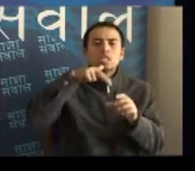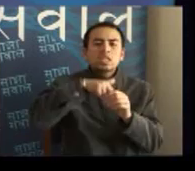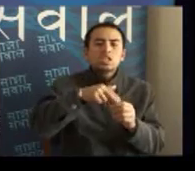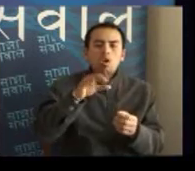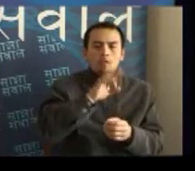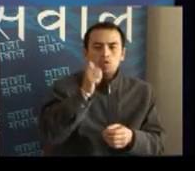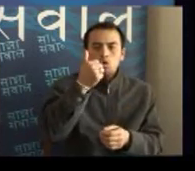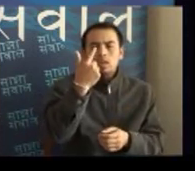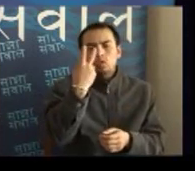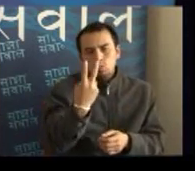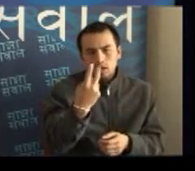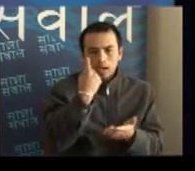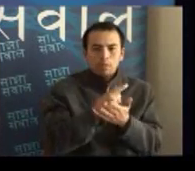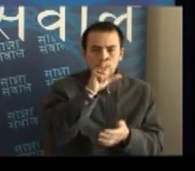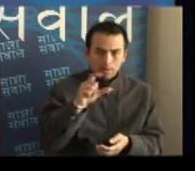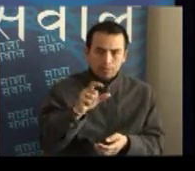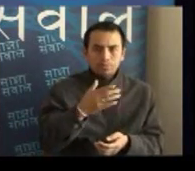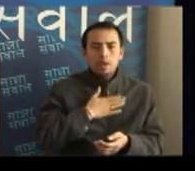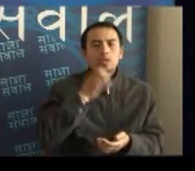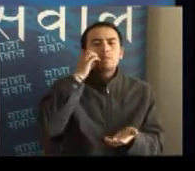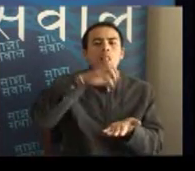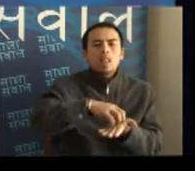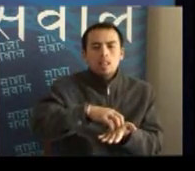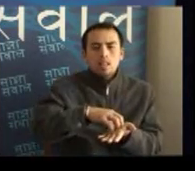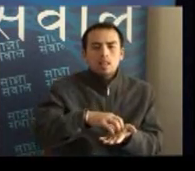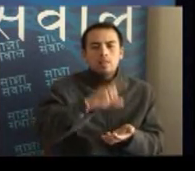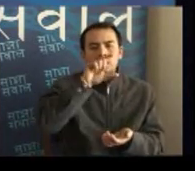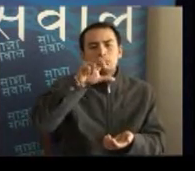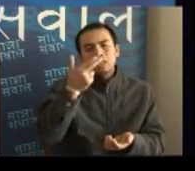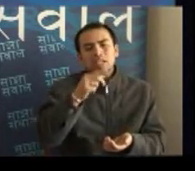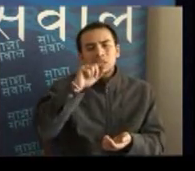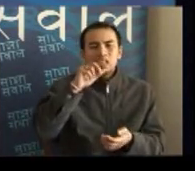नम्बर 672, काठमाडौँ नेपाल। हाम्रो इमेल ठेगाना हो